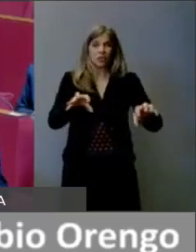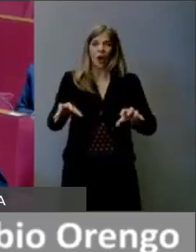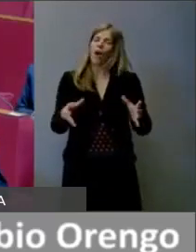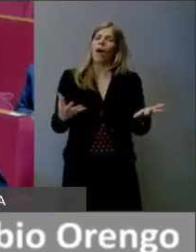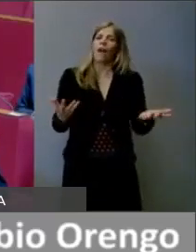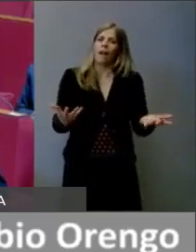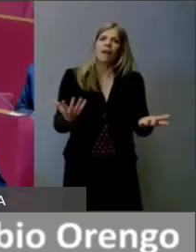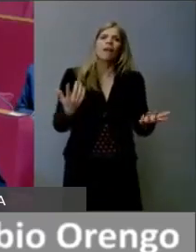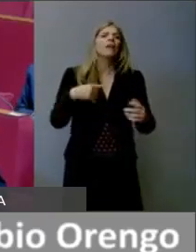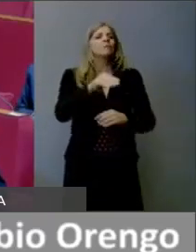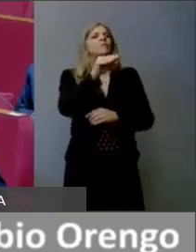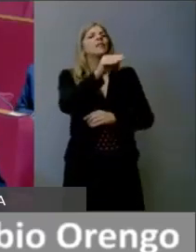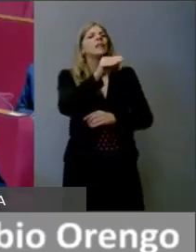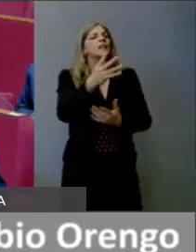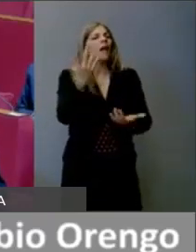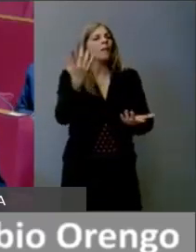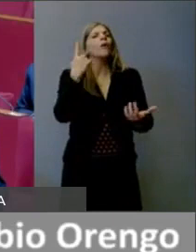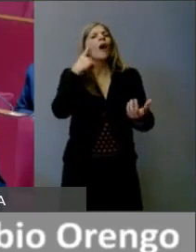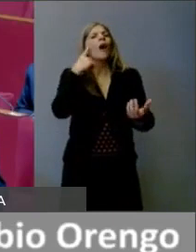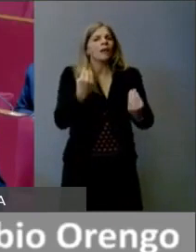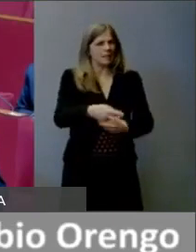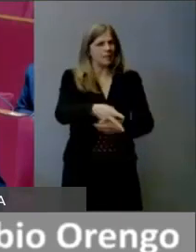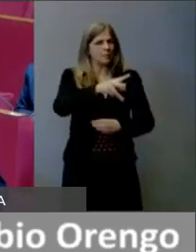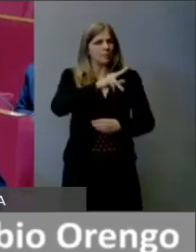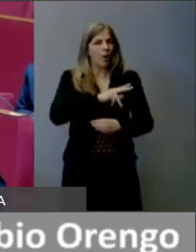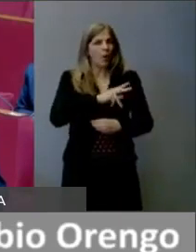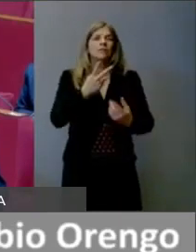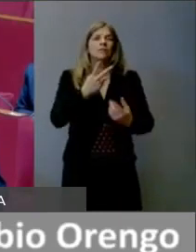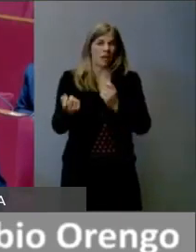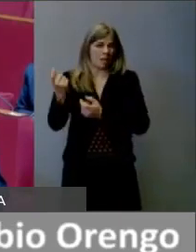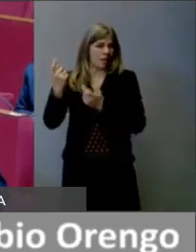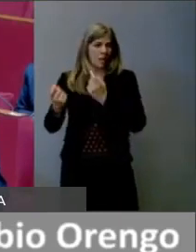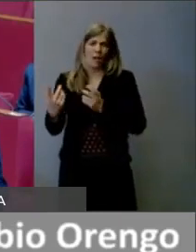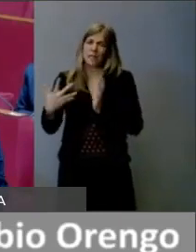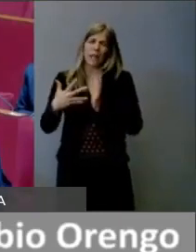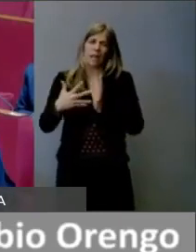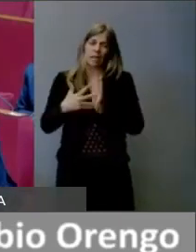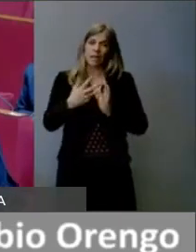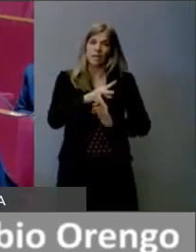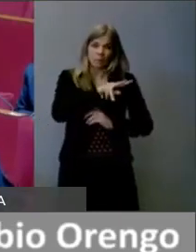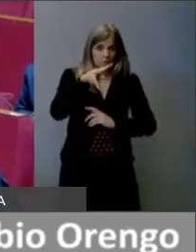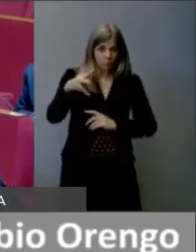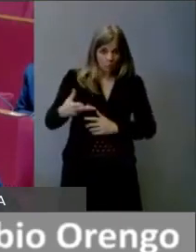ci sono novità in merito a questi disagi segnalati dai cittadini. Grazie.